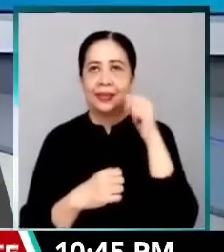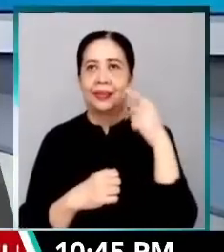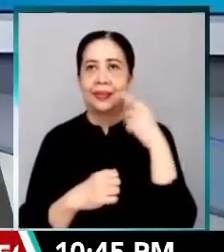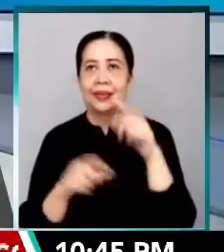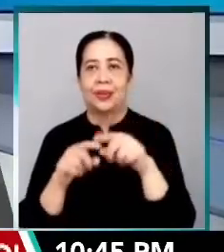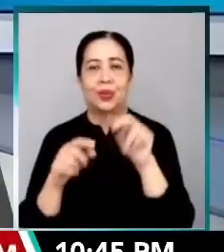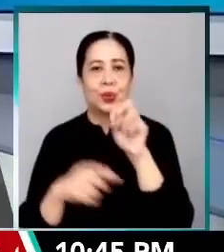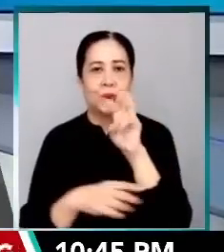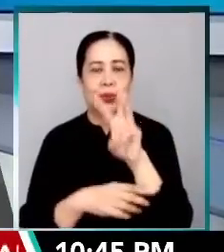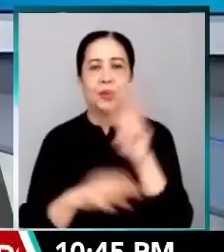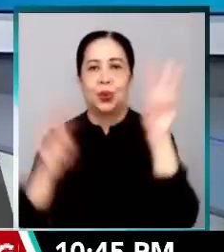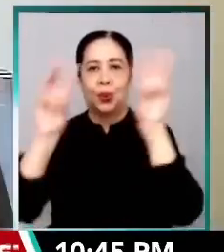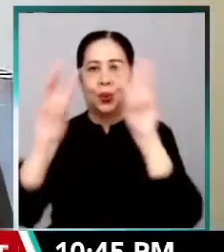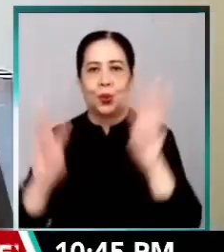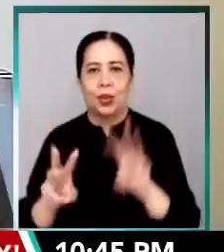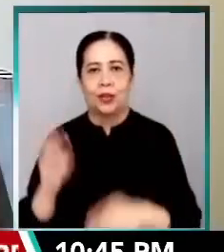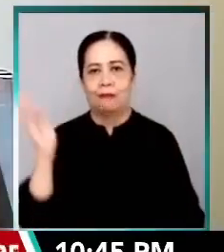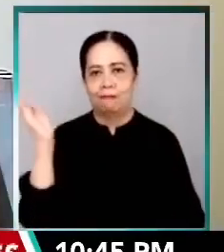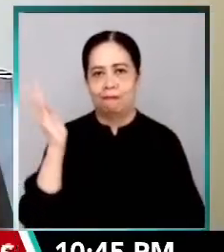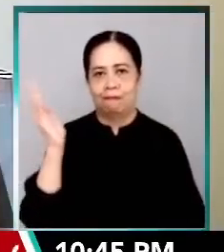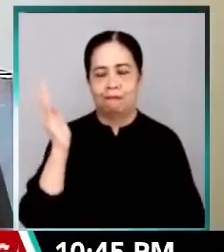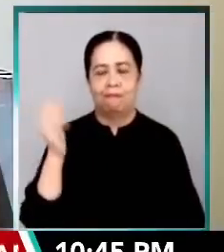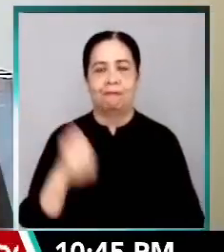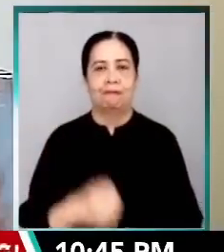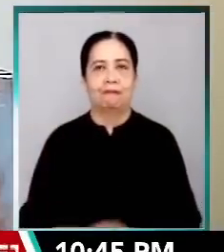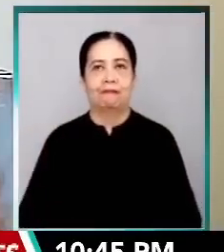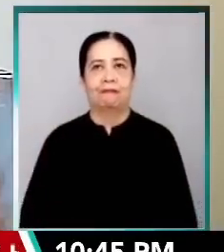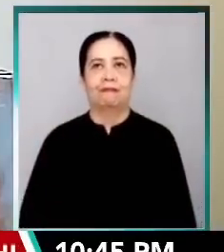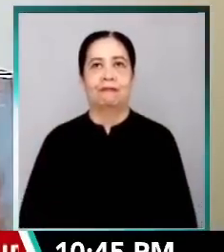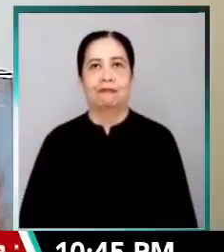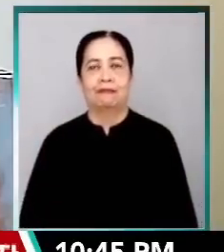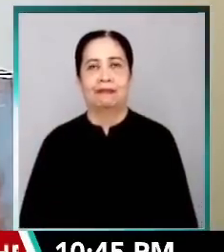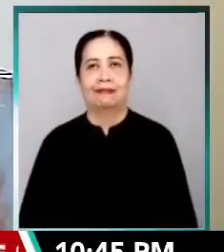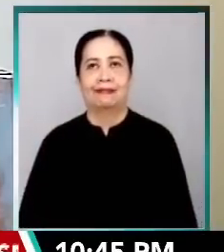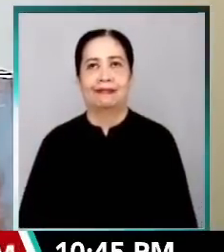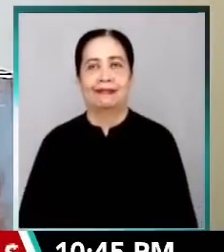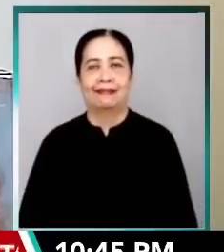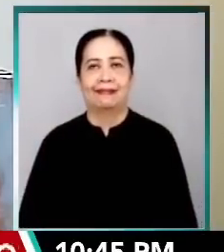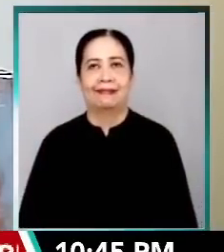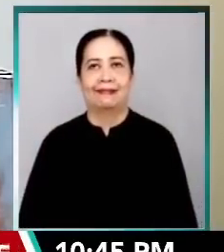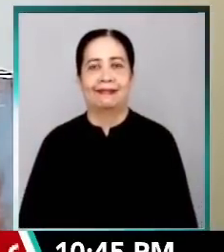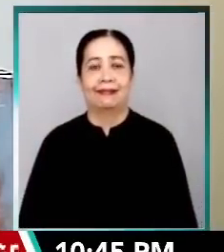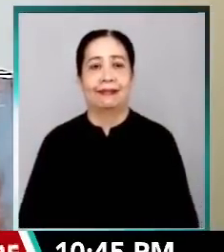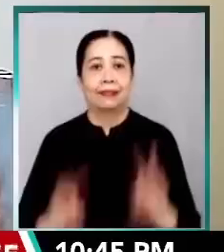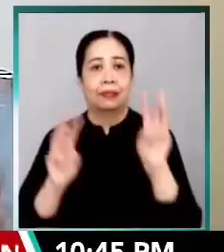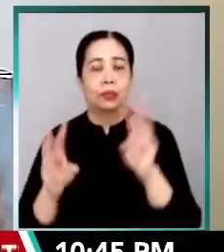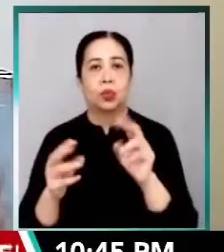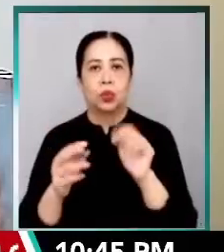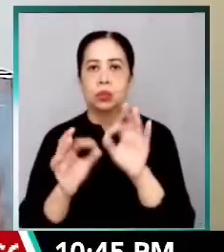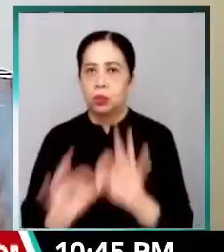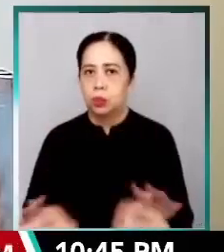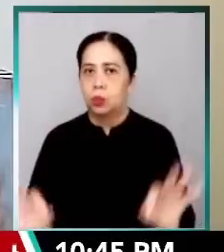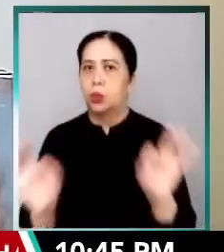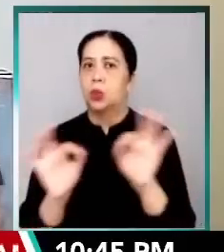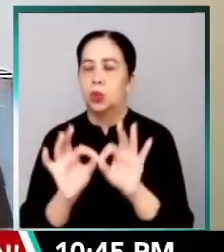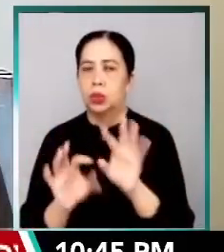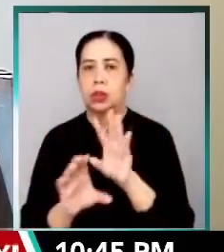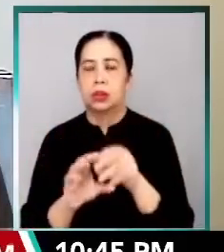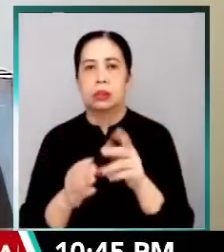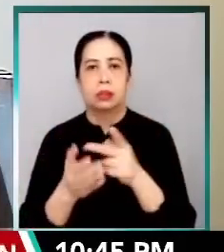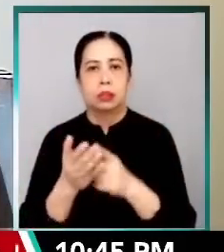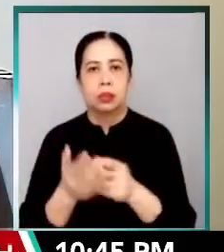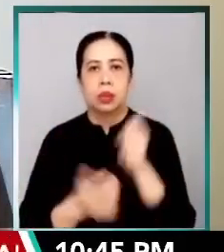weather presenters. With weather news being an integral part of our daily